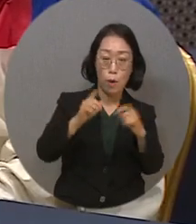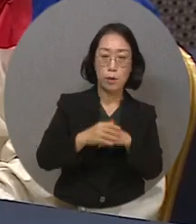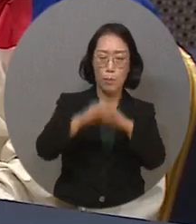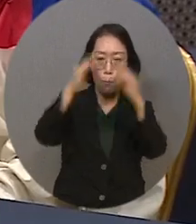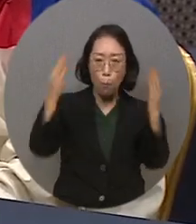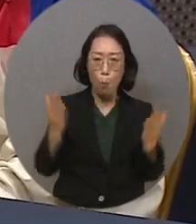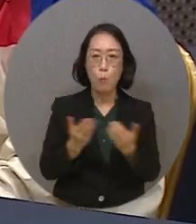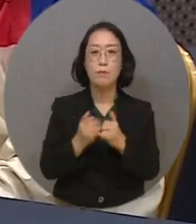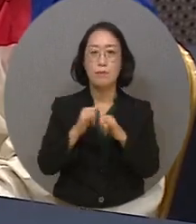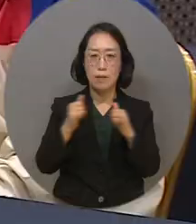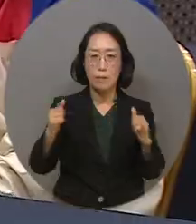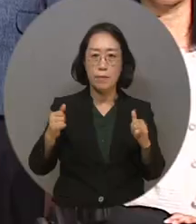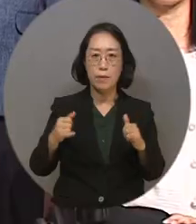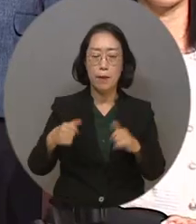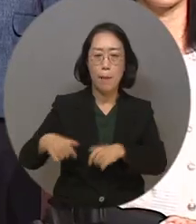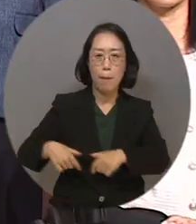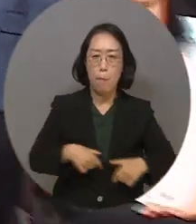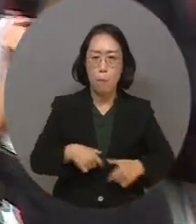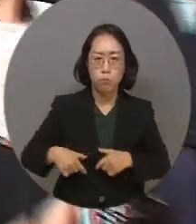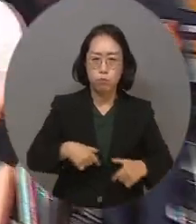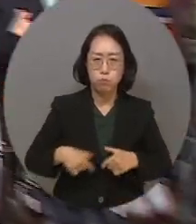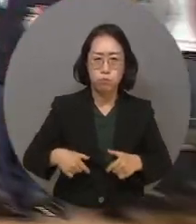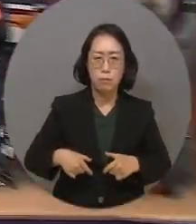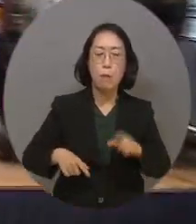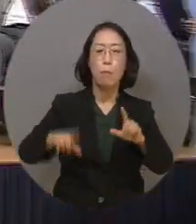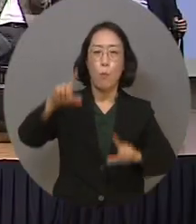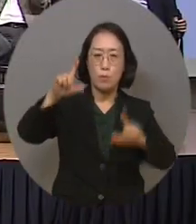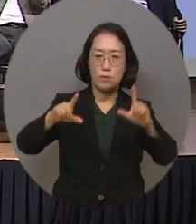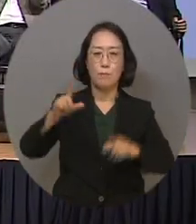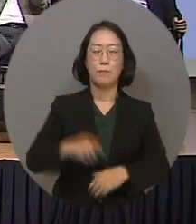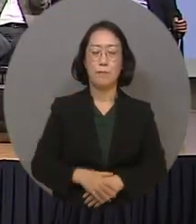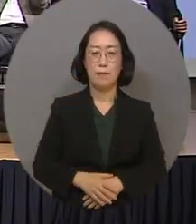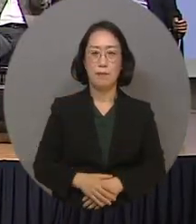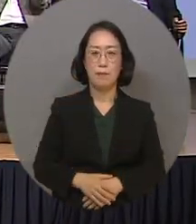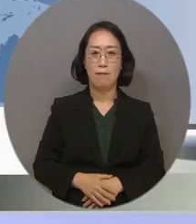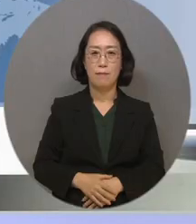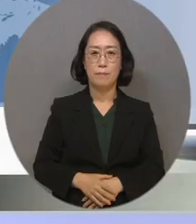사회로 향하려는 이들의 발걸음을 망설이게 하고 있습니다.